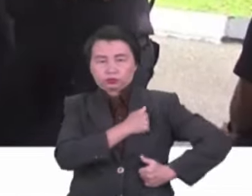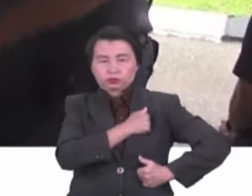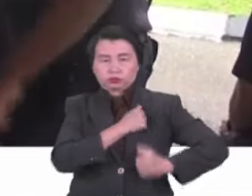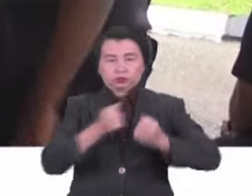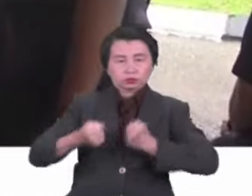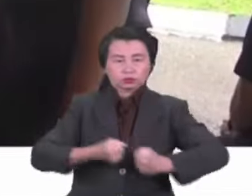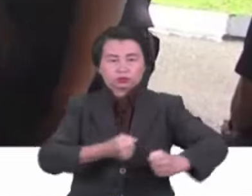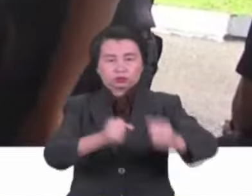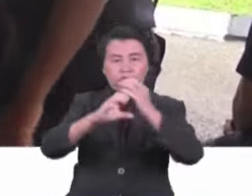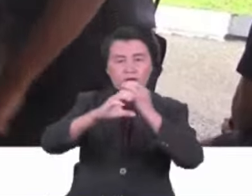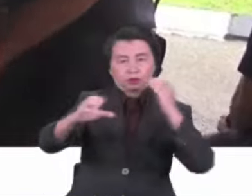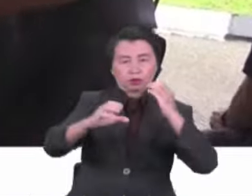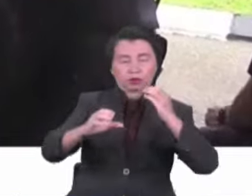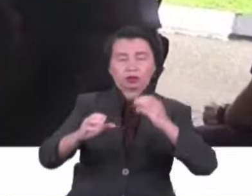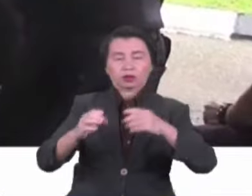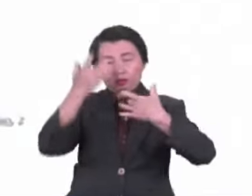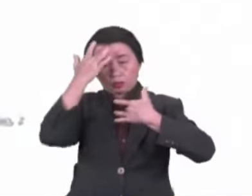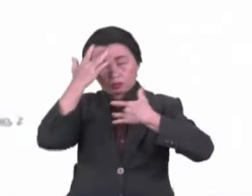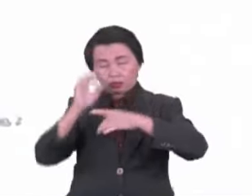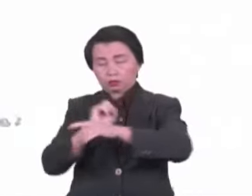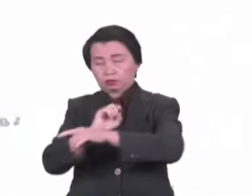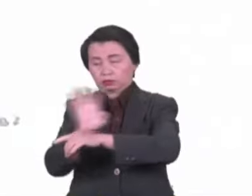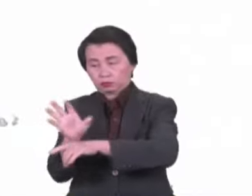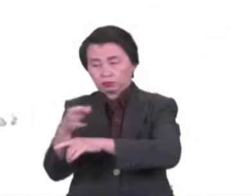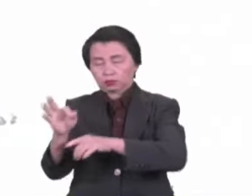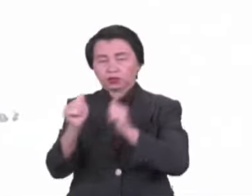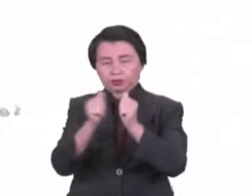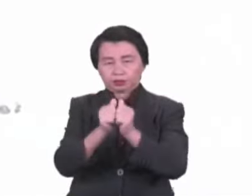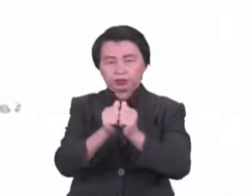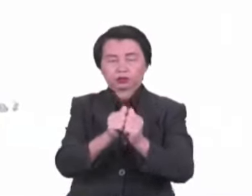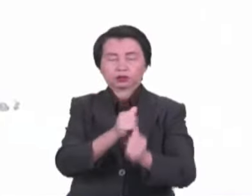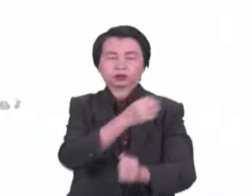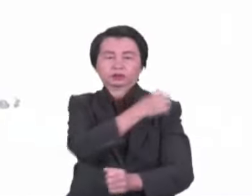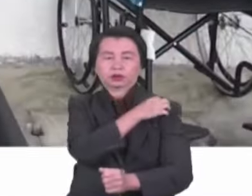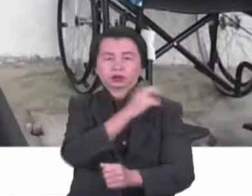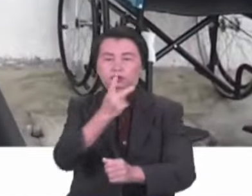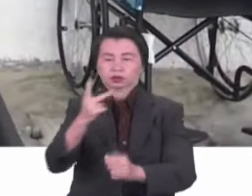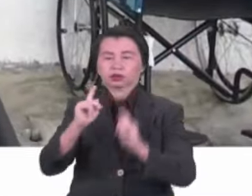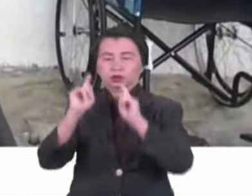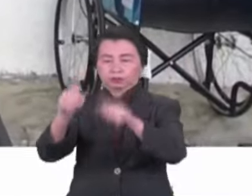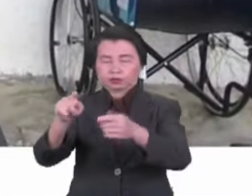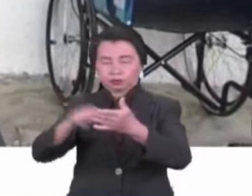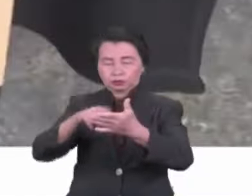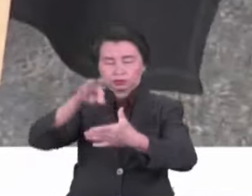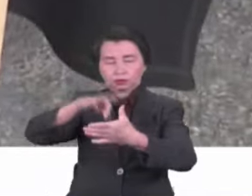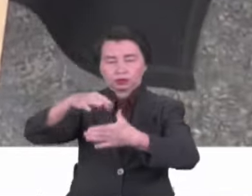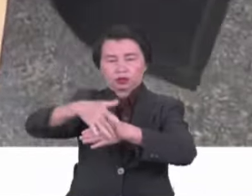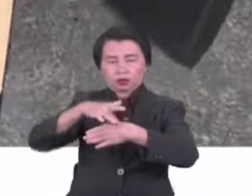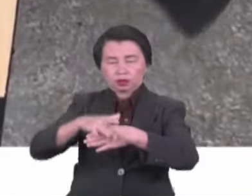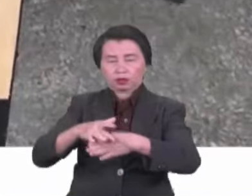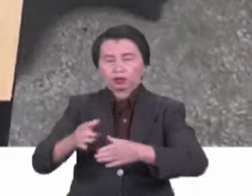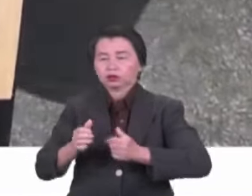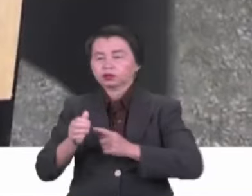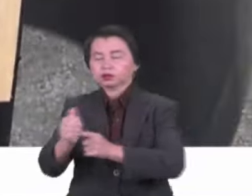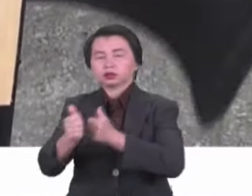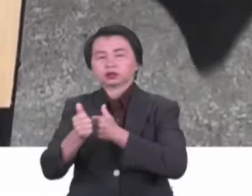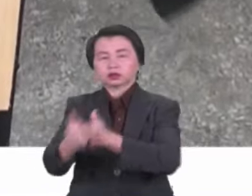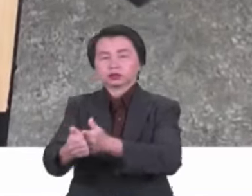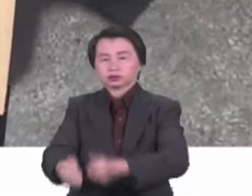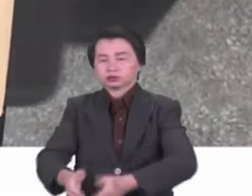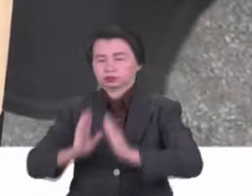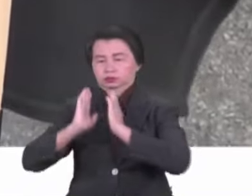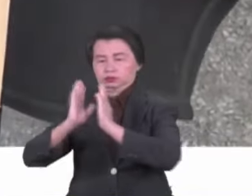Buloh yang positif COVID-19 diiringi pegawai kesihatan untuk melaksanakan undi awal. Pengundi dibawa menerusi laluan khas dibenarkan undi lebih